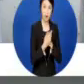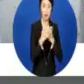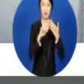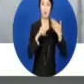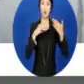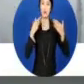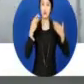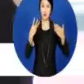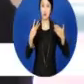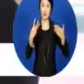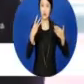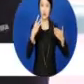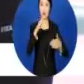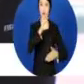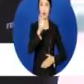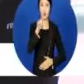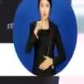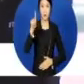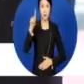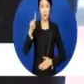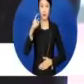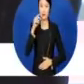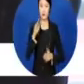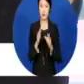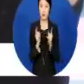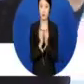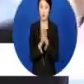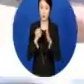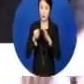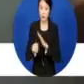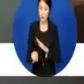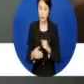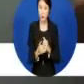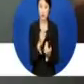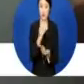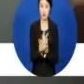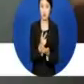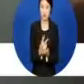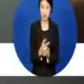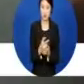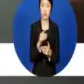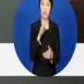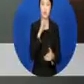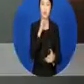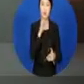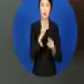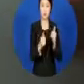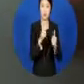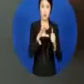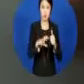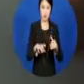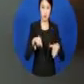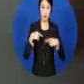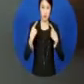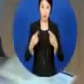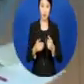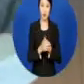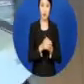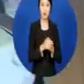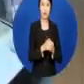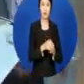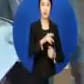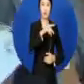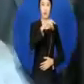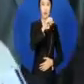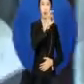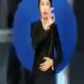실사에서 천안종합운동장 주경기장, 천안축구센터 외 두 곳의 훈련장, 숙박업소 두 곳에 대해